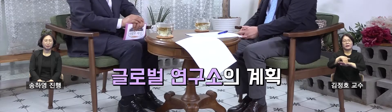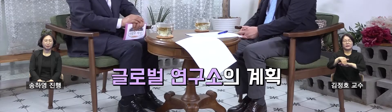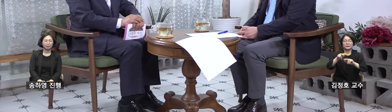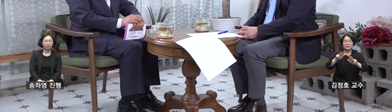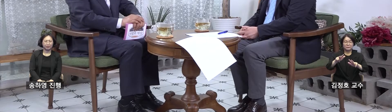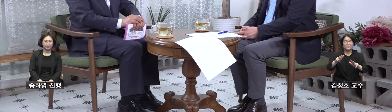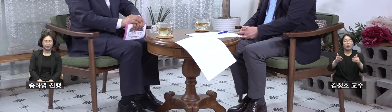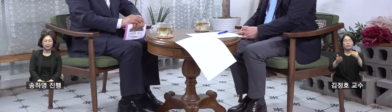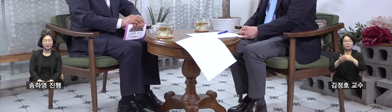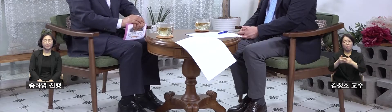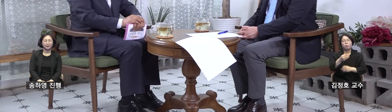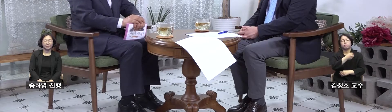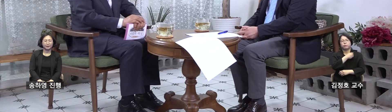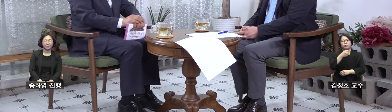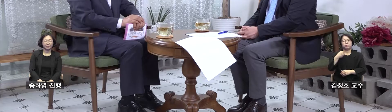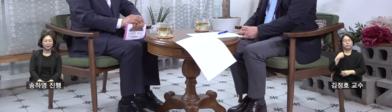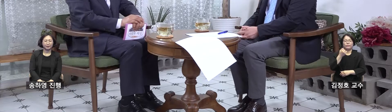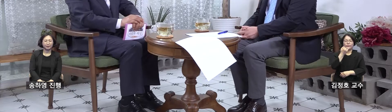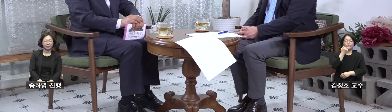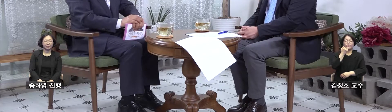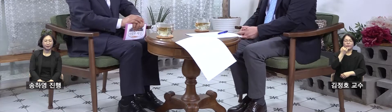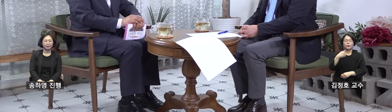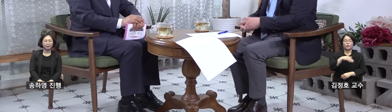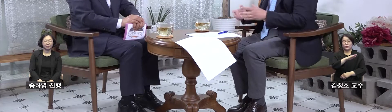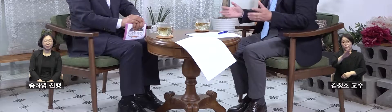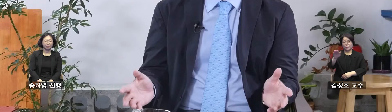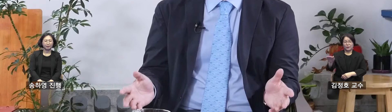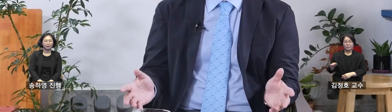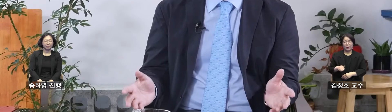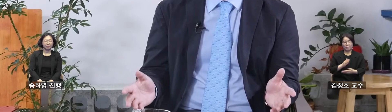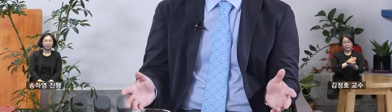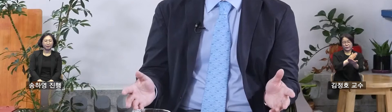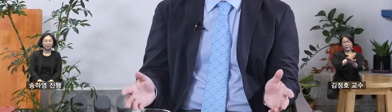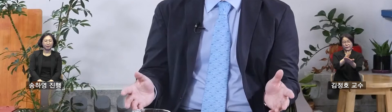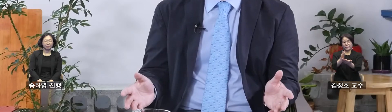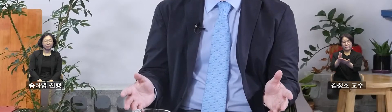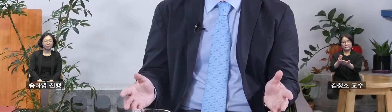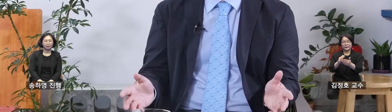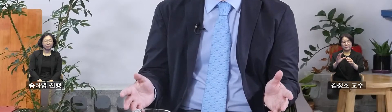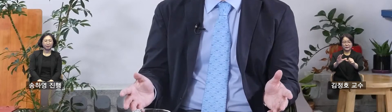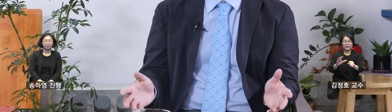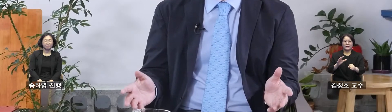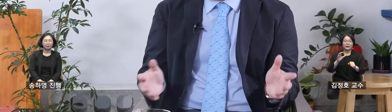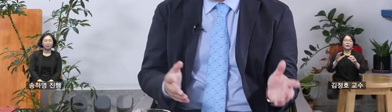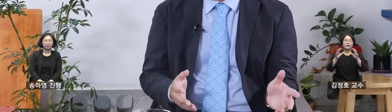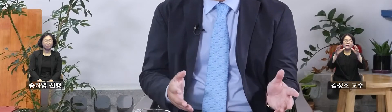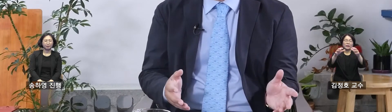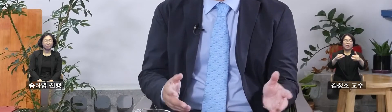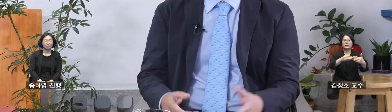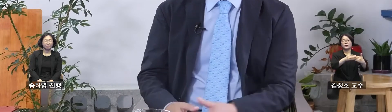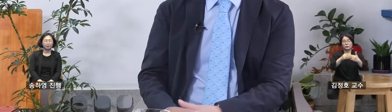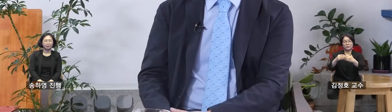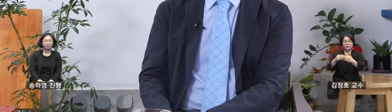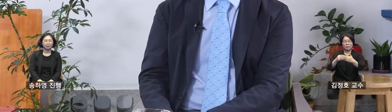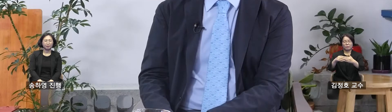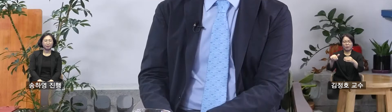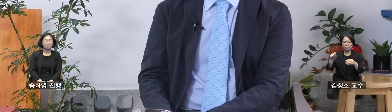되게 만족스럽고 우리가 여러 분야에서 세계를 리드하고 있습니다.